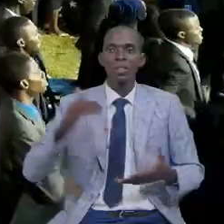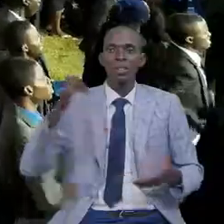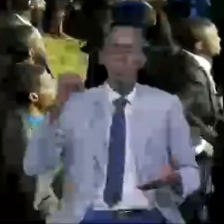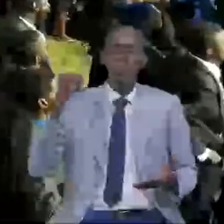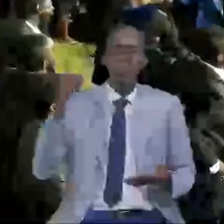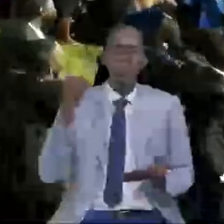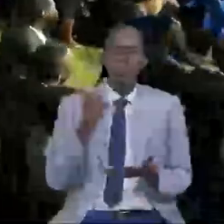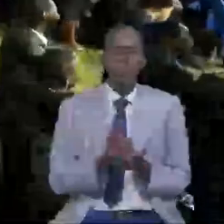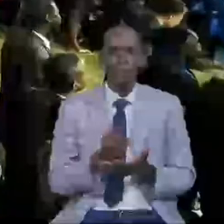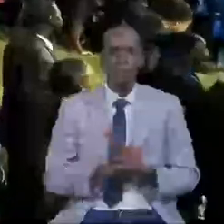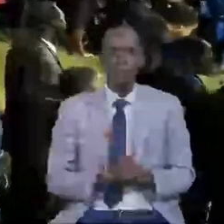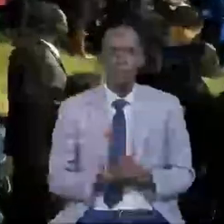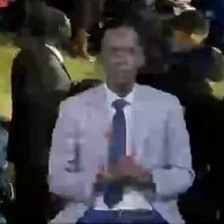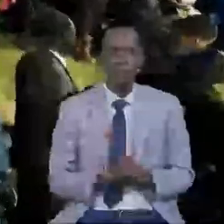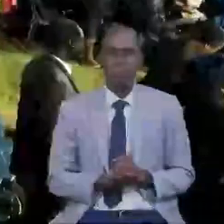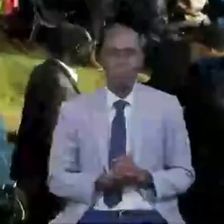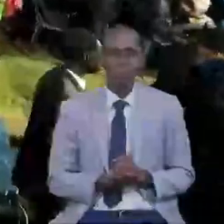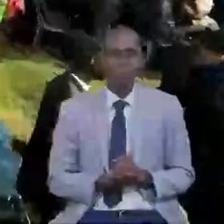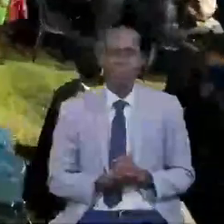Amen.